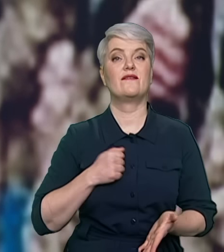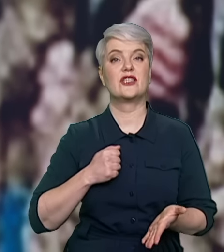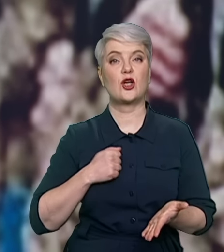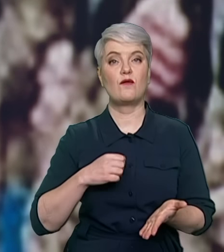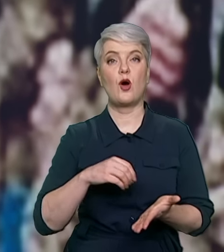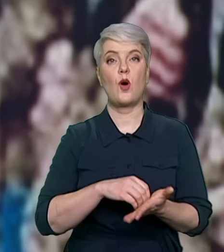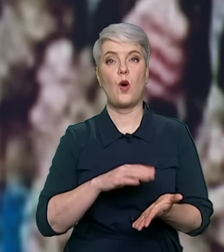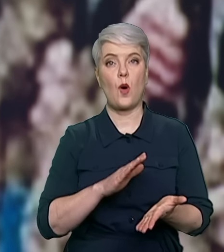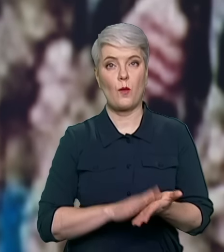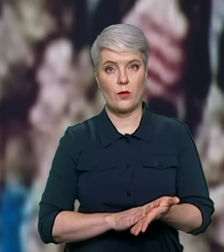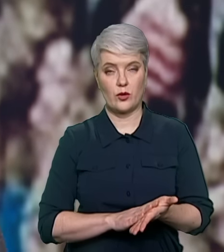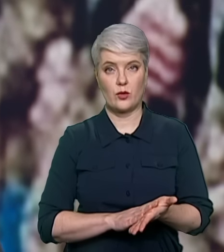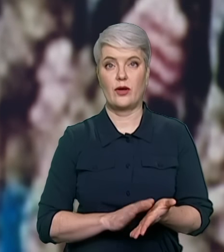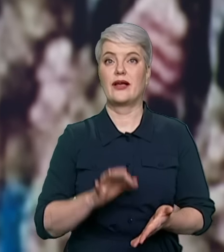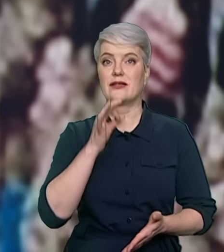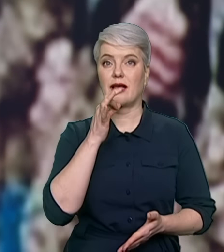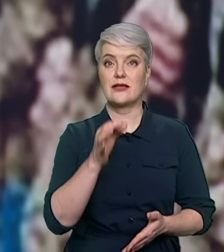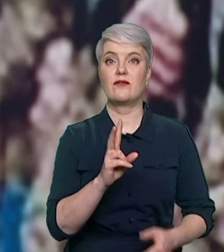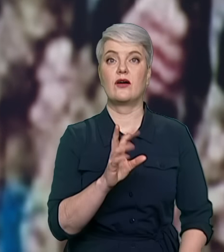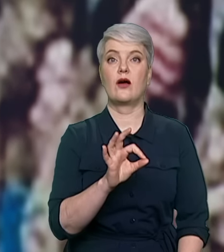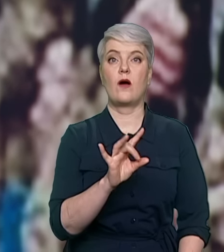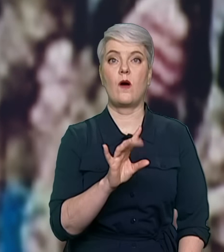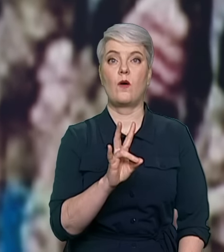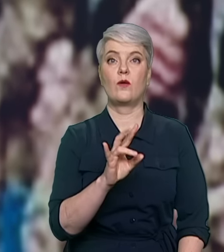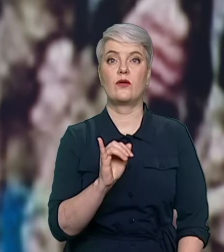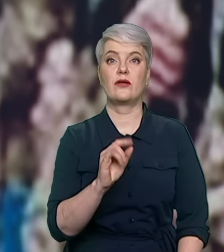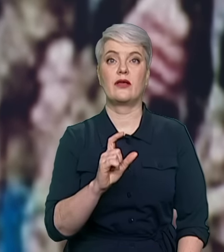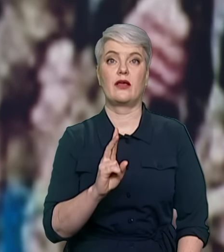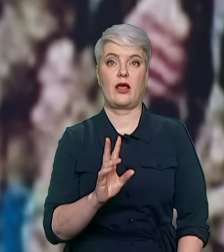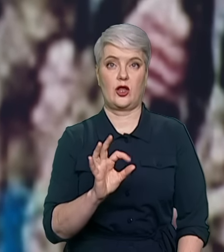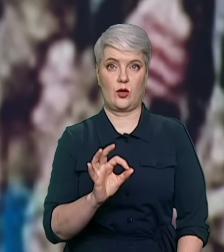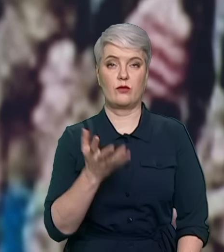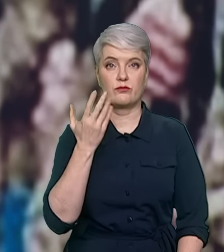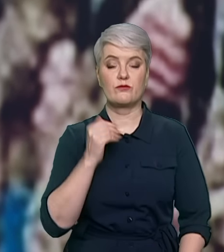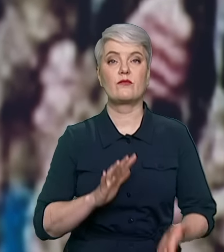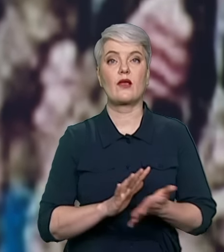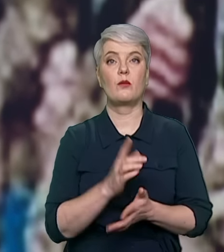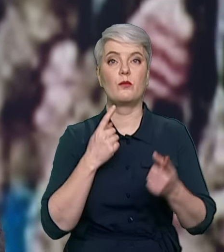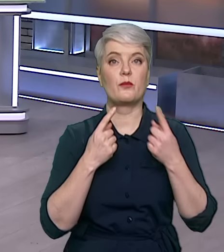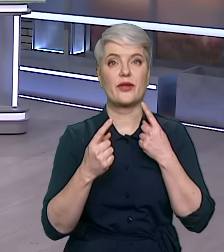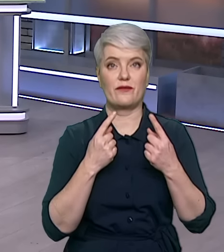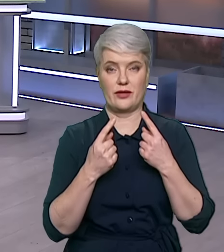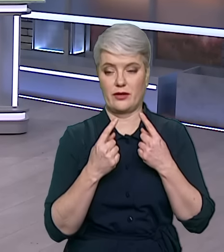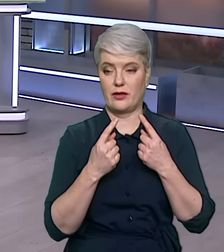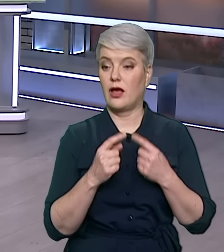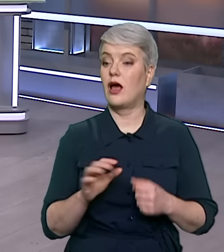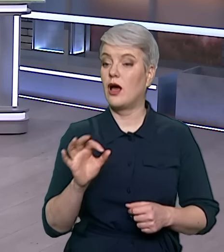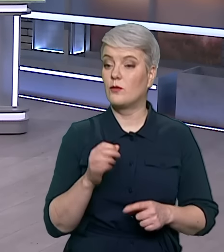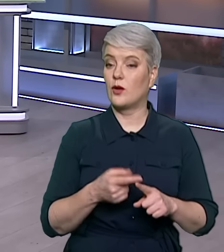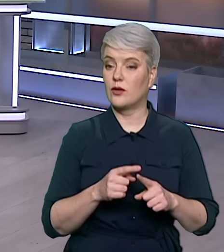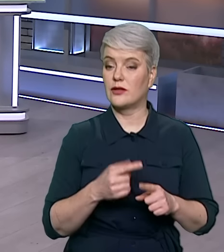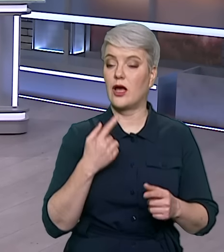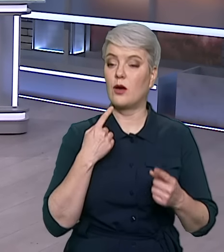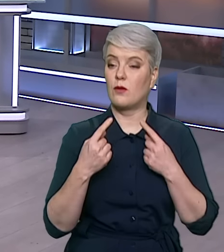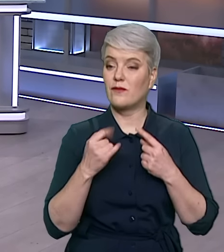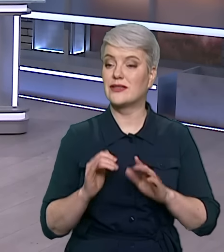сказав під час брифінгу, повідомляє Укрінформ. І от коли буде розглянутий цей законопроект, зараз спробуємо дізнатися Єгора Чернева. Він є заступником